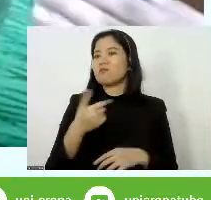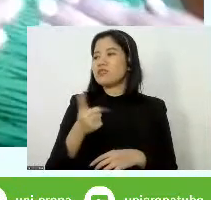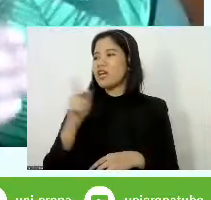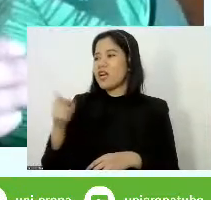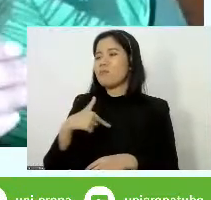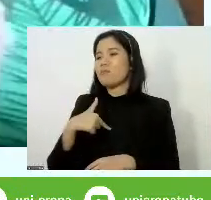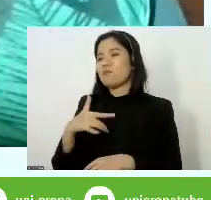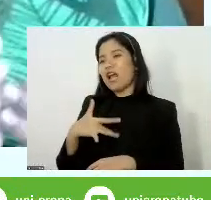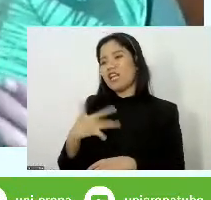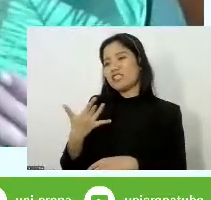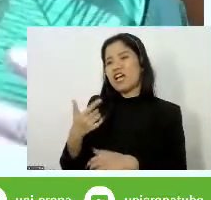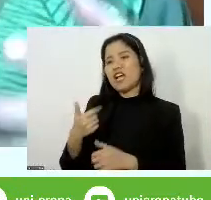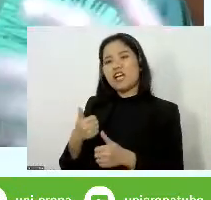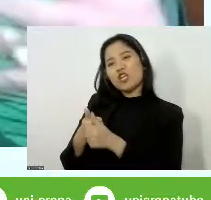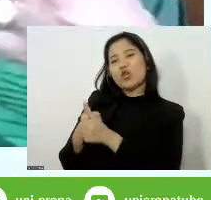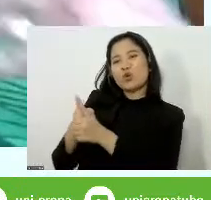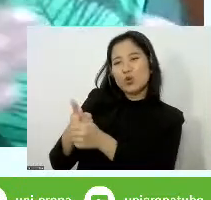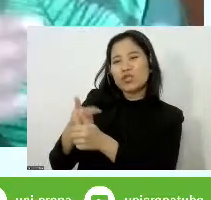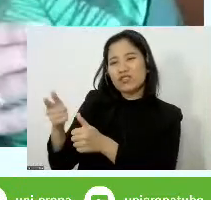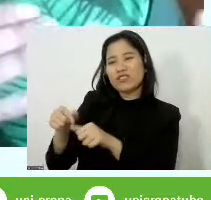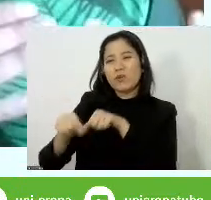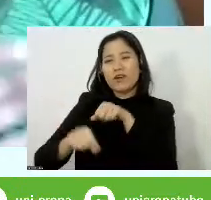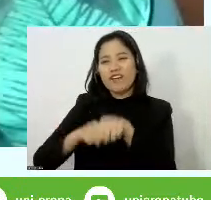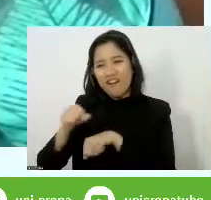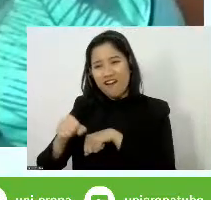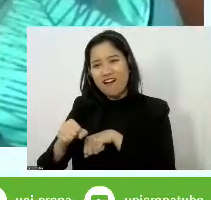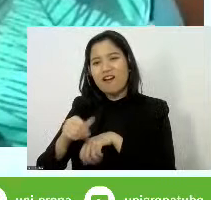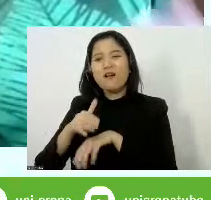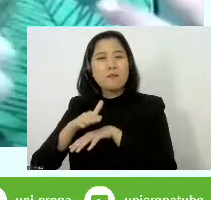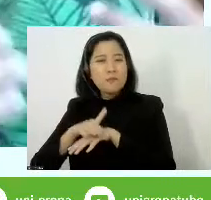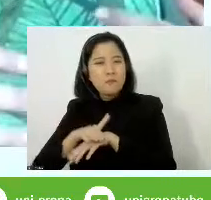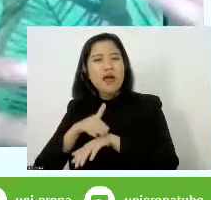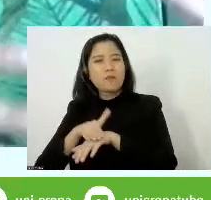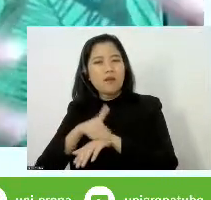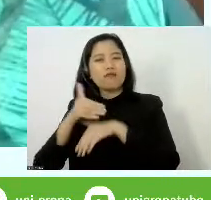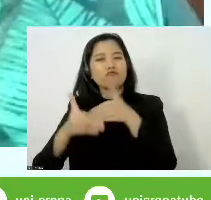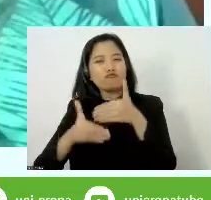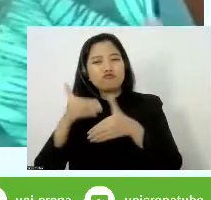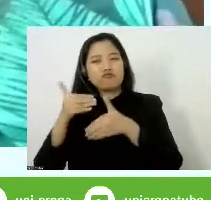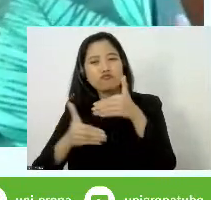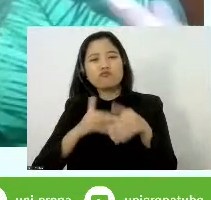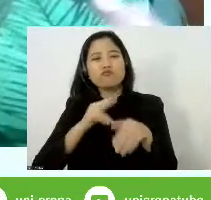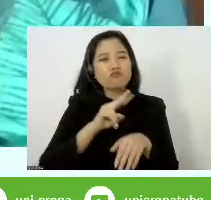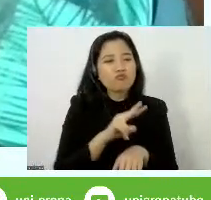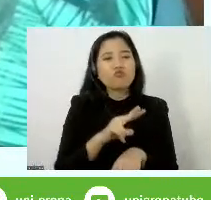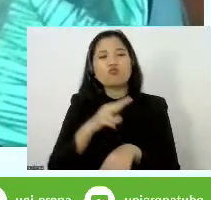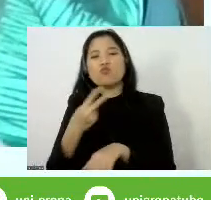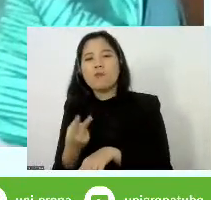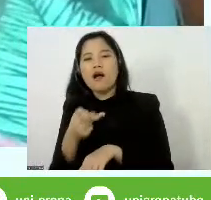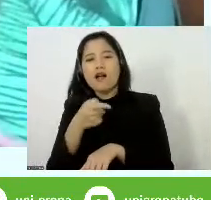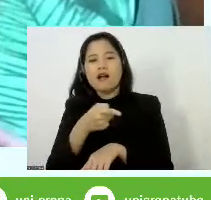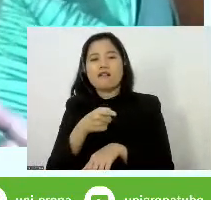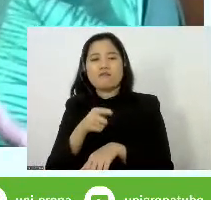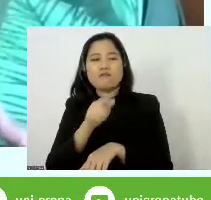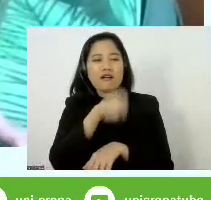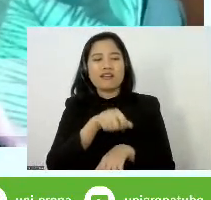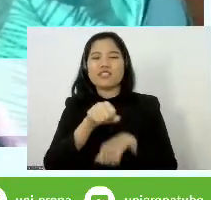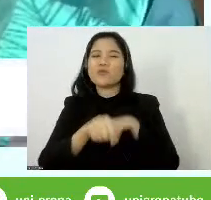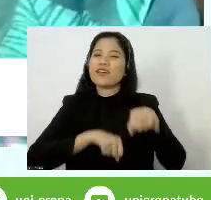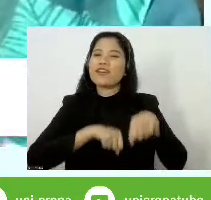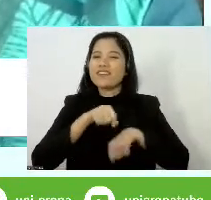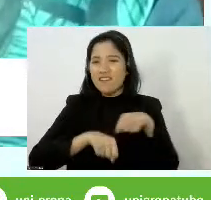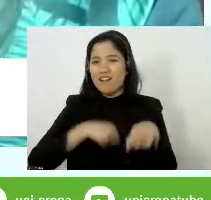shifting mengikuti kita sehingga secara perlahan mereka akan beralih mengikuti kita untuk menjadikan sepeda sebagai alat transportasi